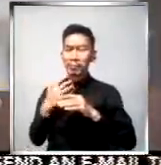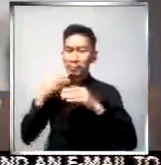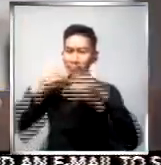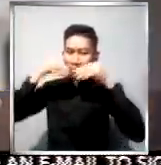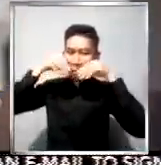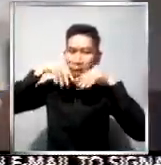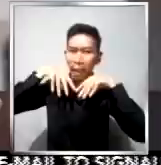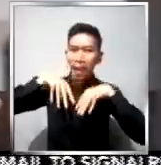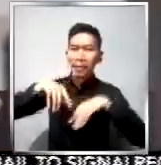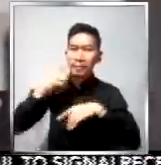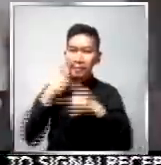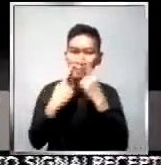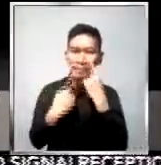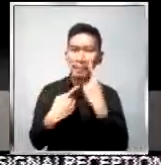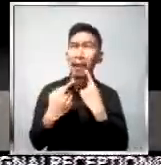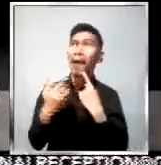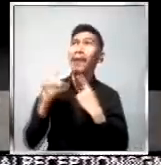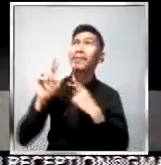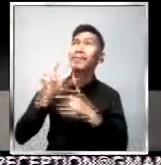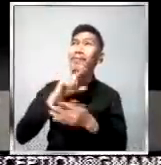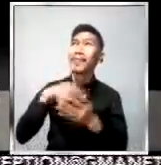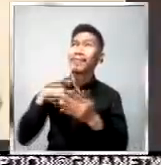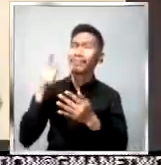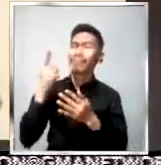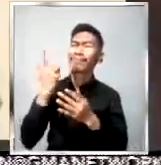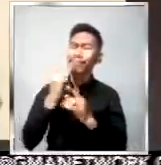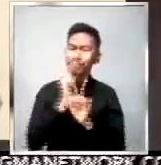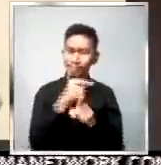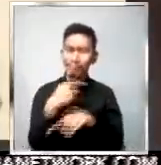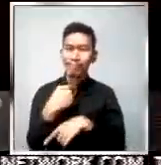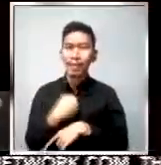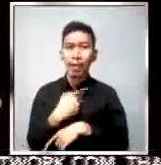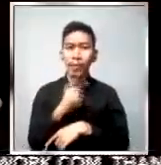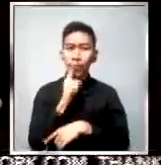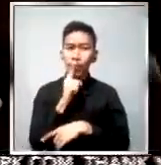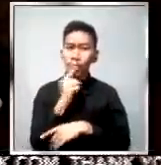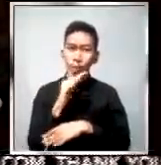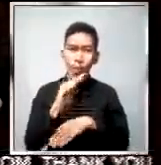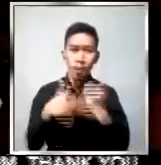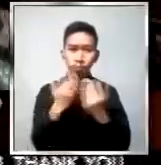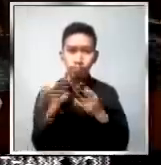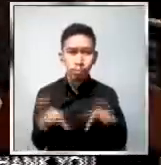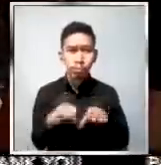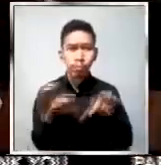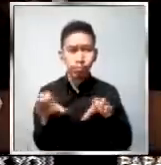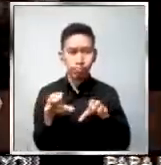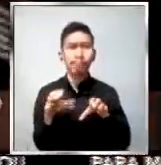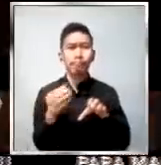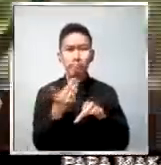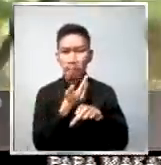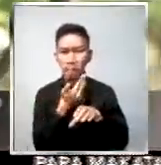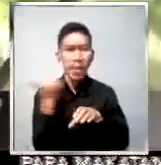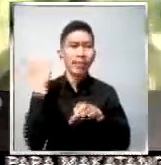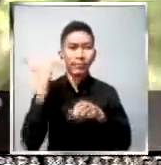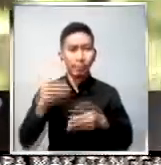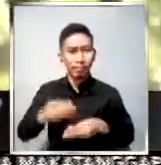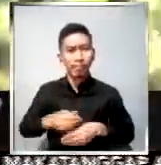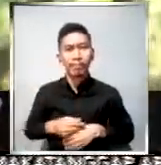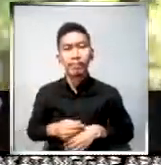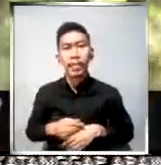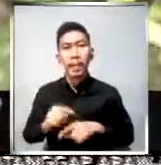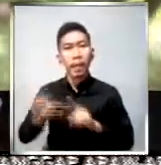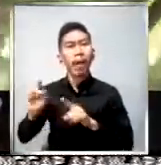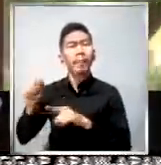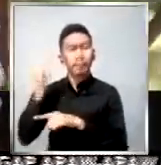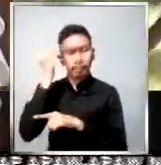nakinig ka sa akin. Because I gave din naman anything and everything that I could. Pero batid raw ni Rabia na nagsisimula pa lang ang